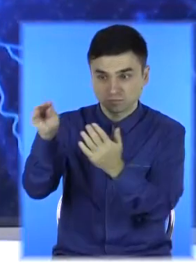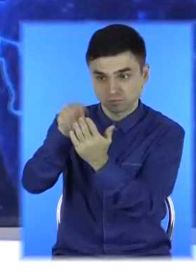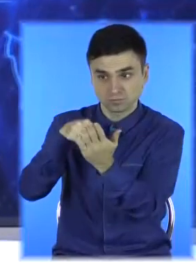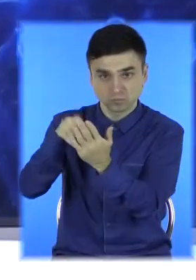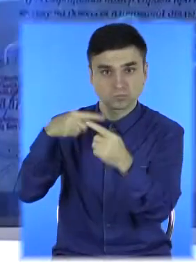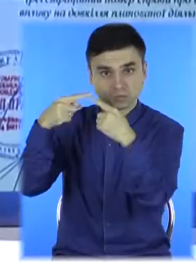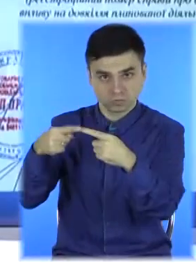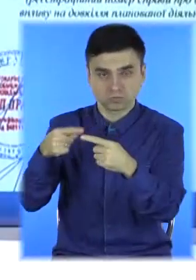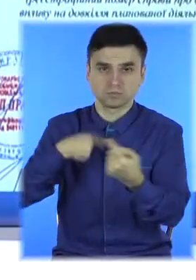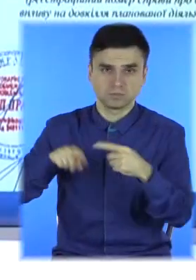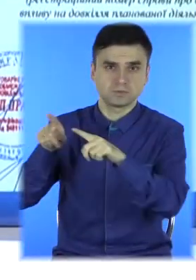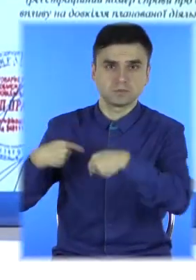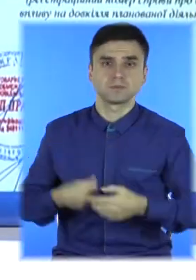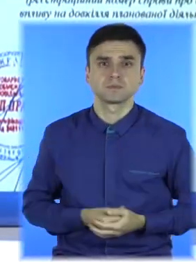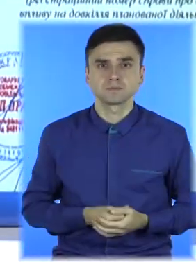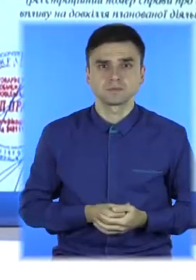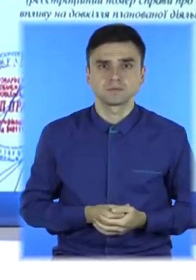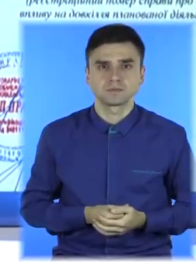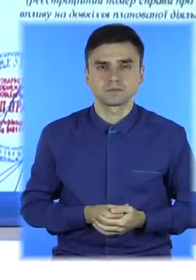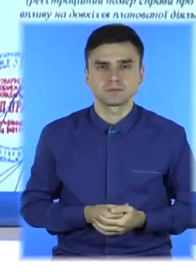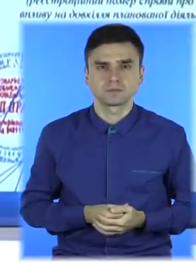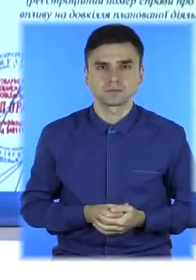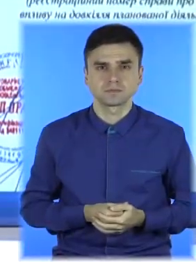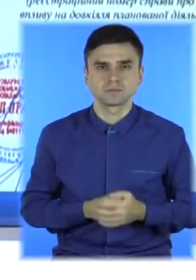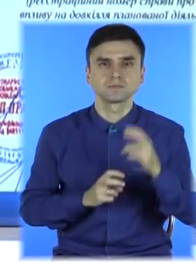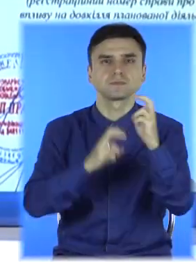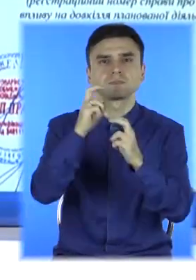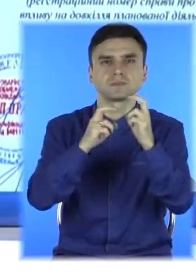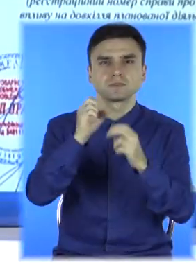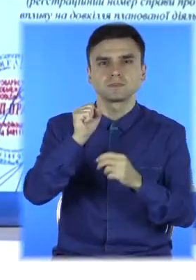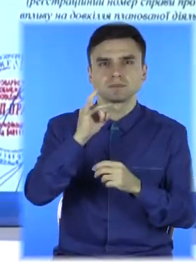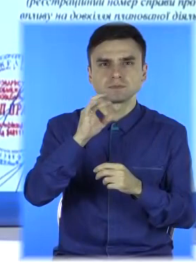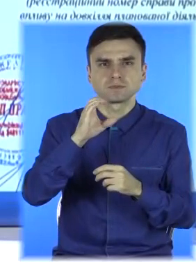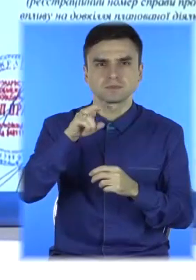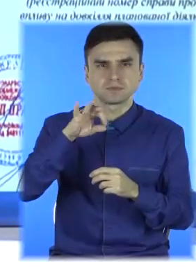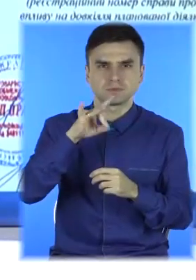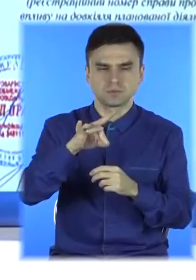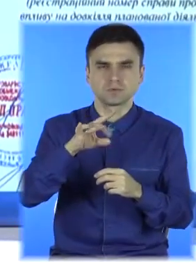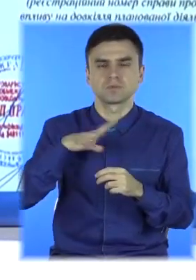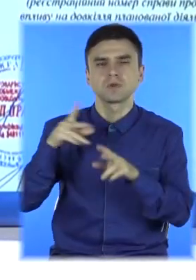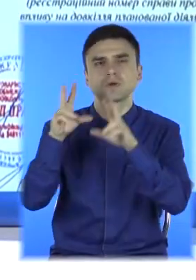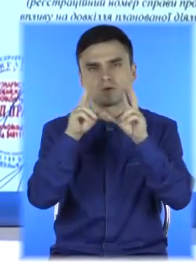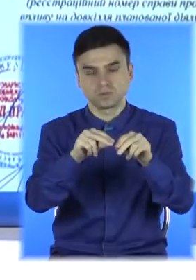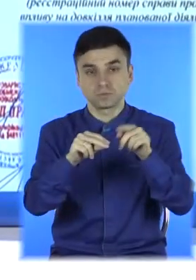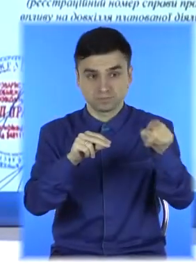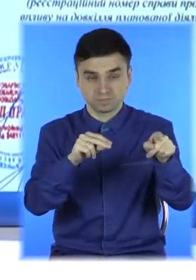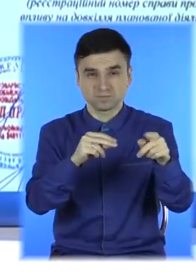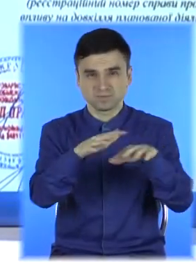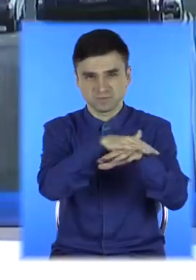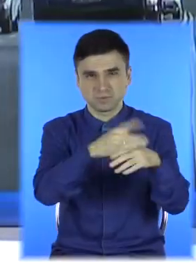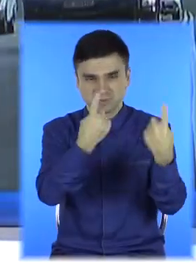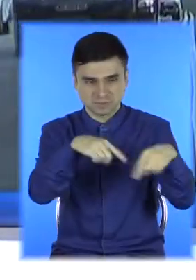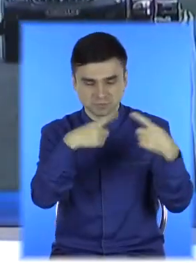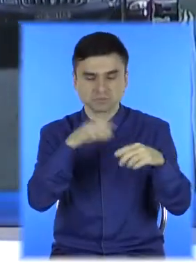Ріг пообіцяли допрацювати звіт з урахуванням всіх зауважень активістів. Говорять, поважають позицію і думку громадськості. Самі